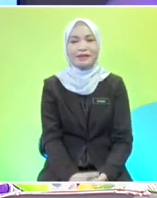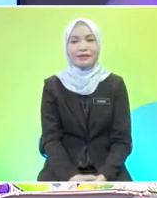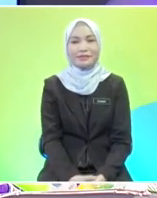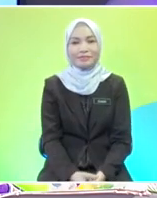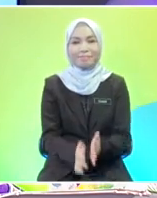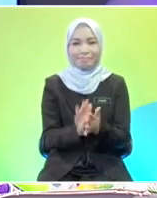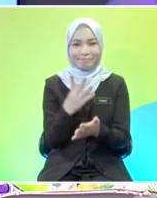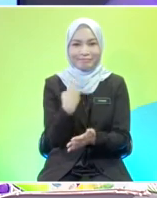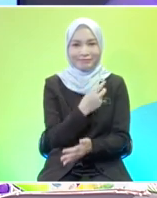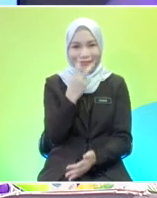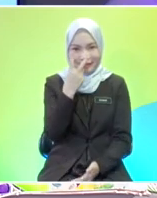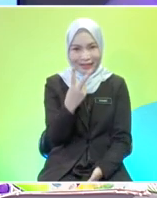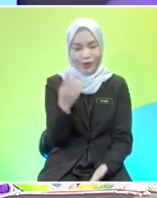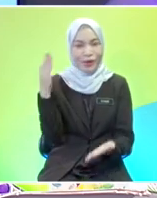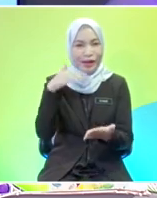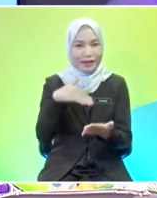wah